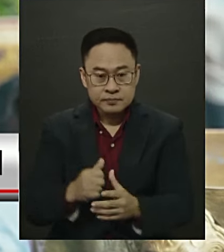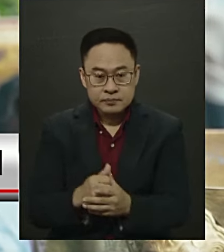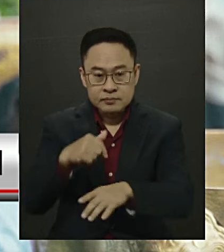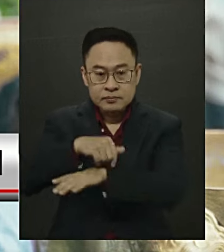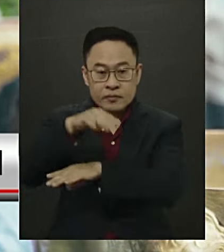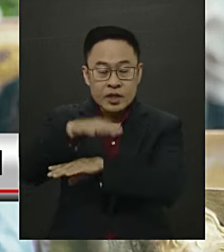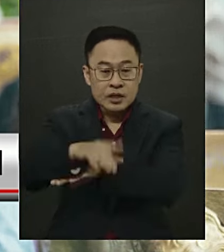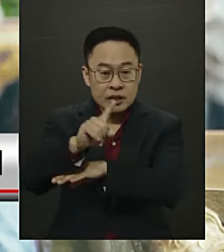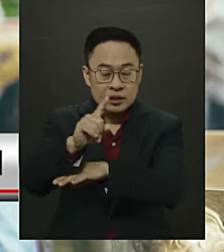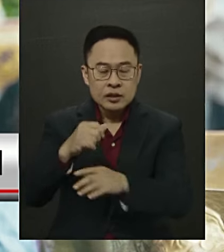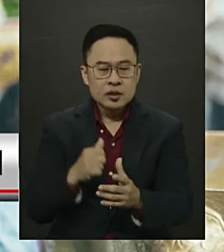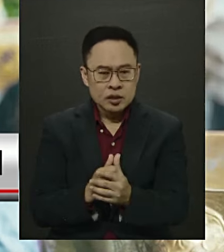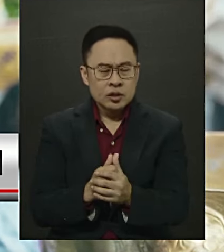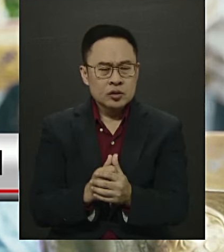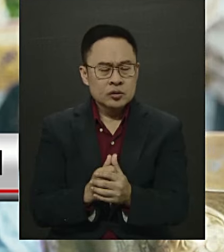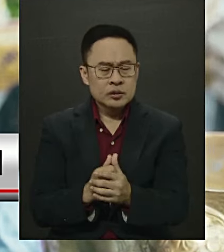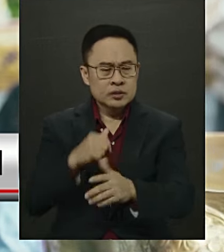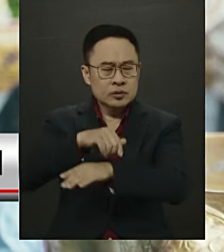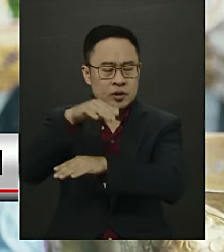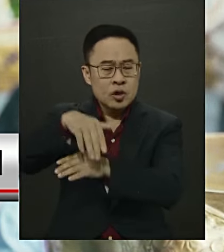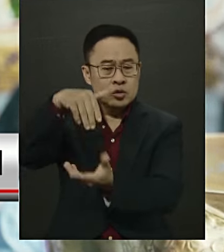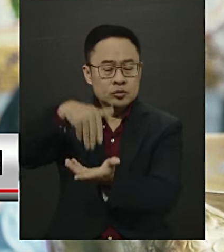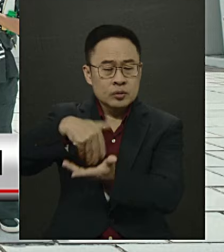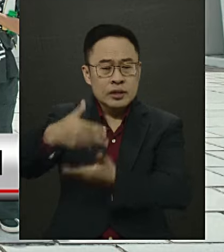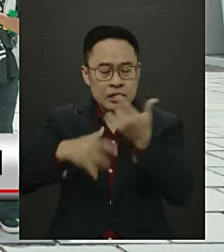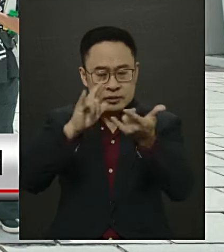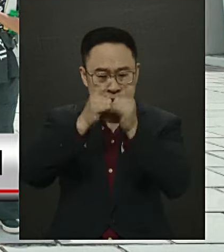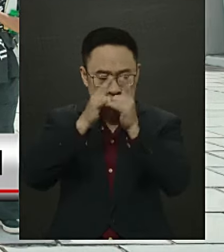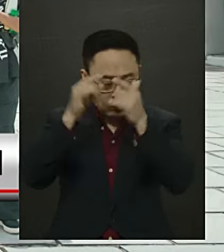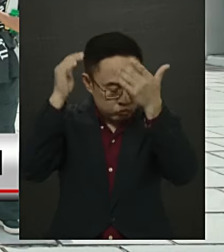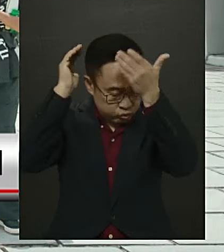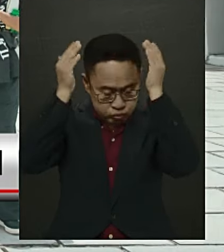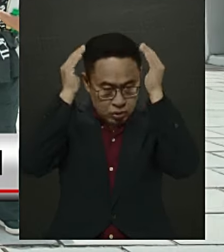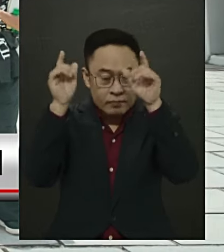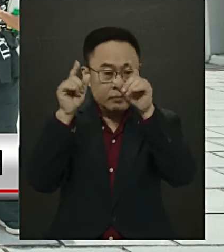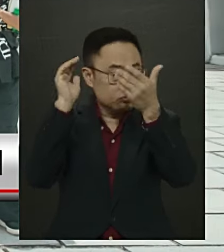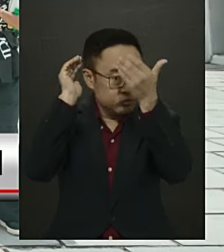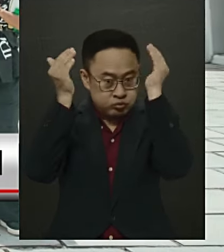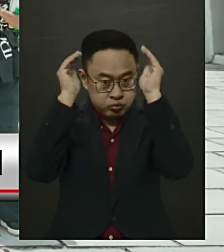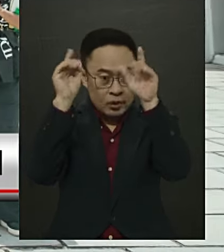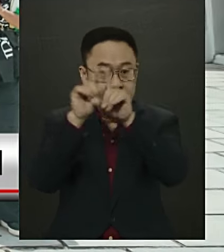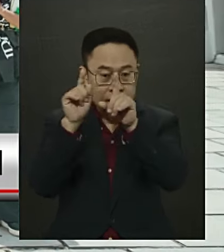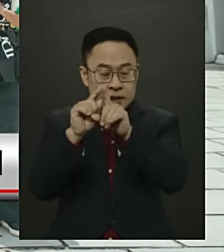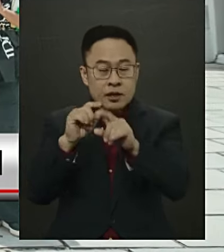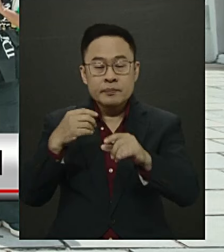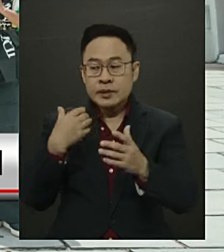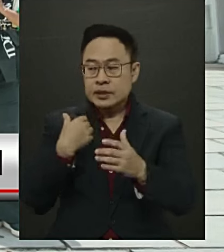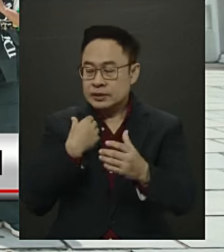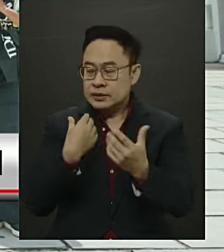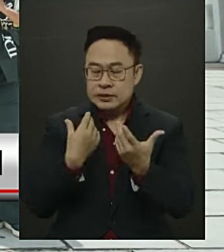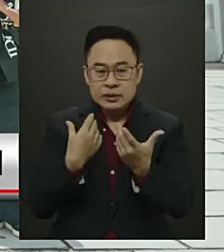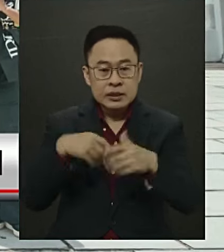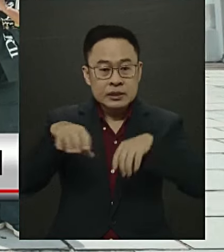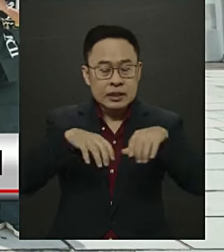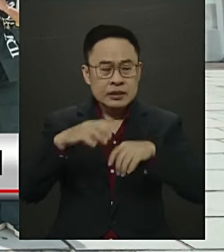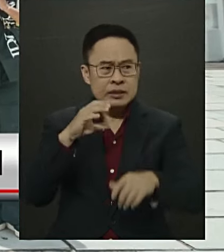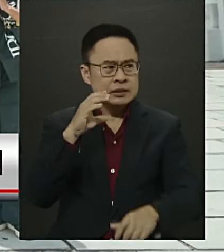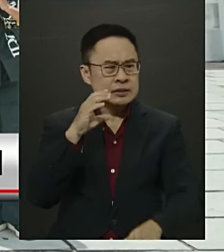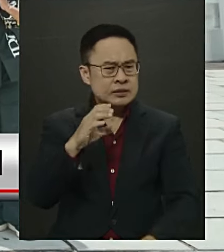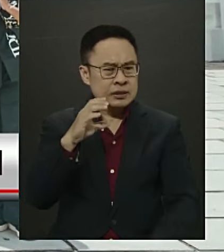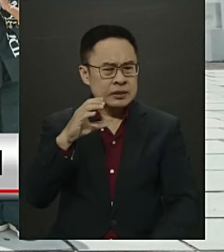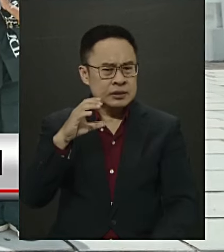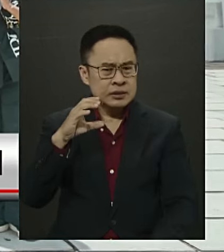ที่ GMM Live House นะคะศูนย์การค้าเซ็นทรัลเวิลด์นะคะก็เป็นการเข้าร่วมงาน CCO is back